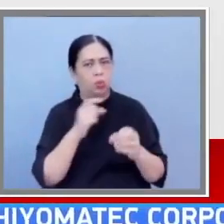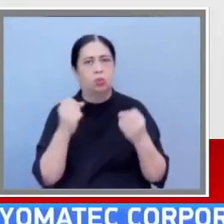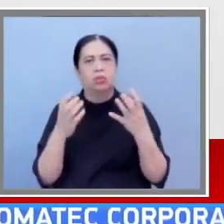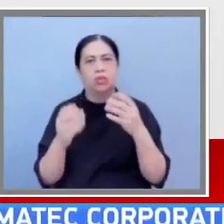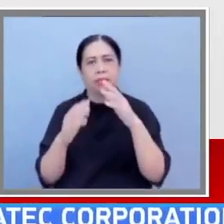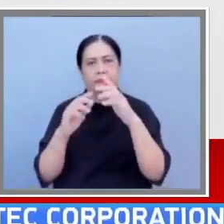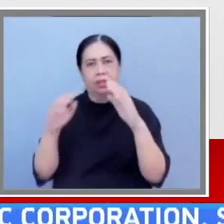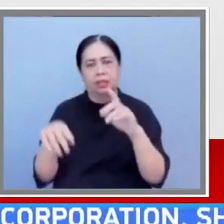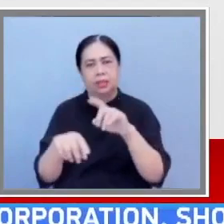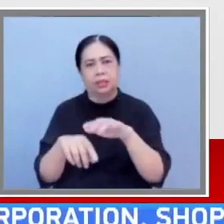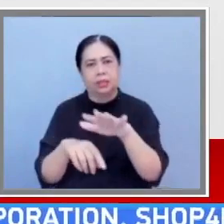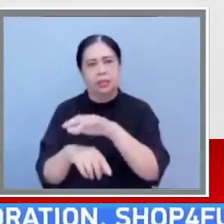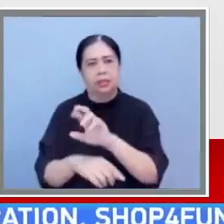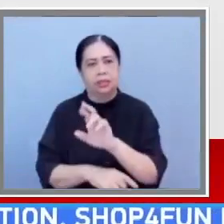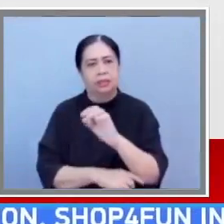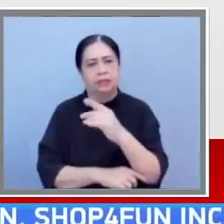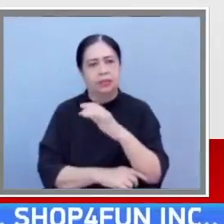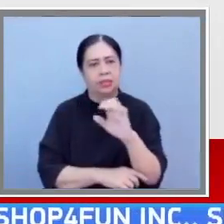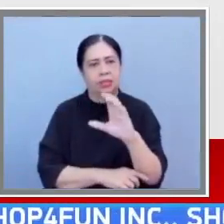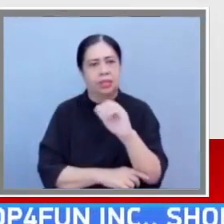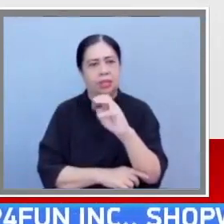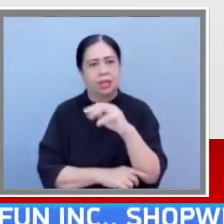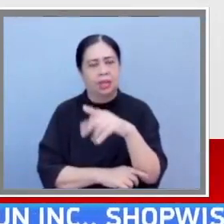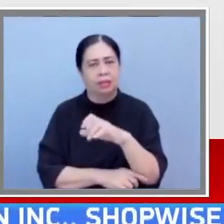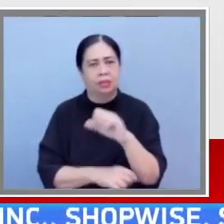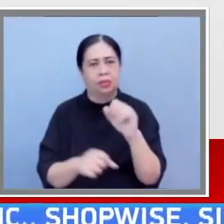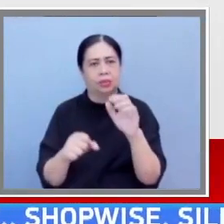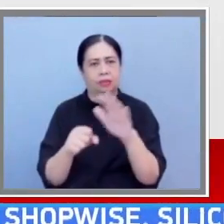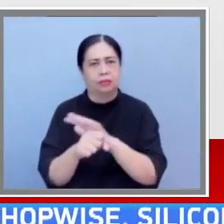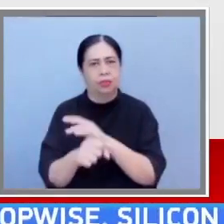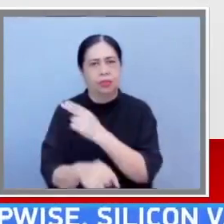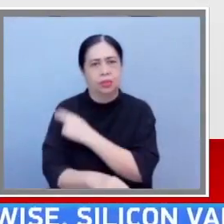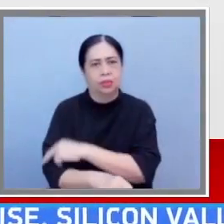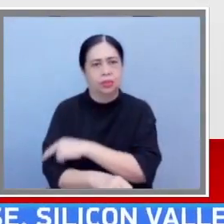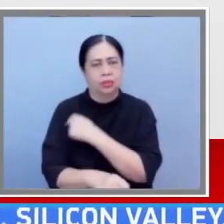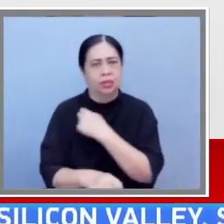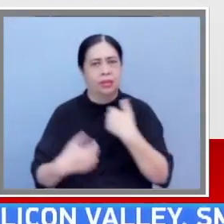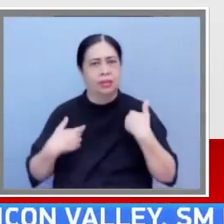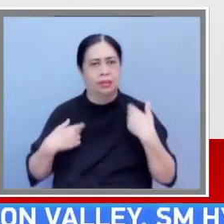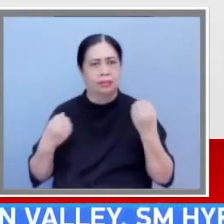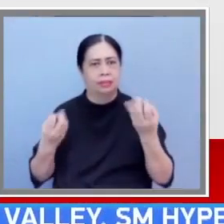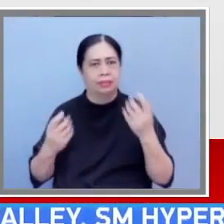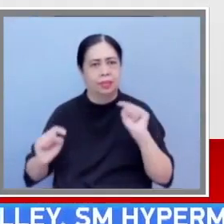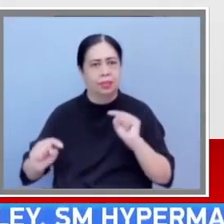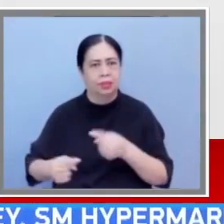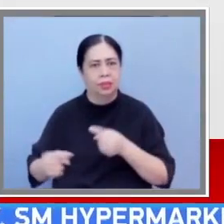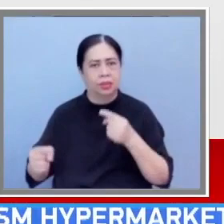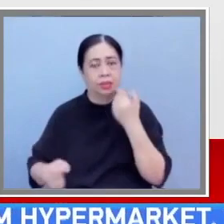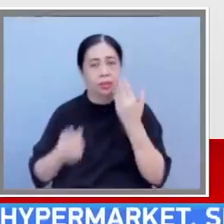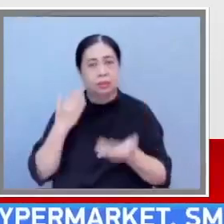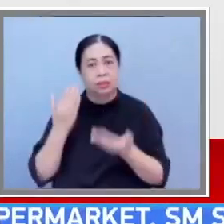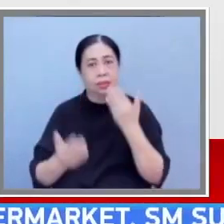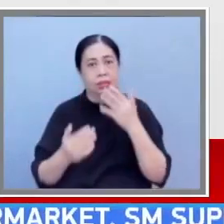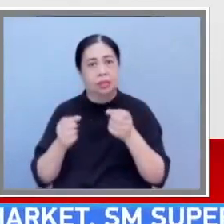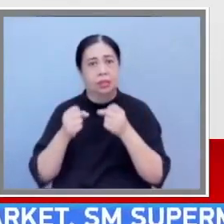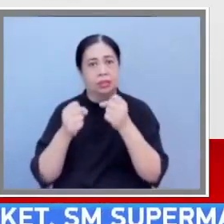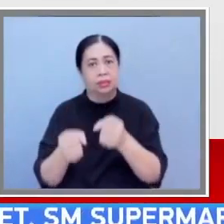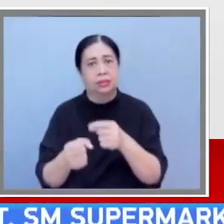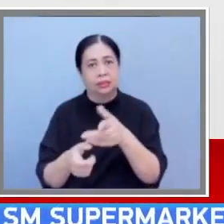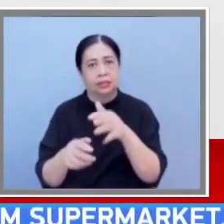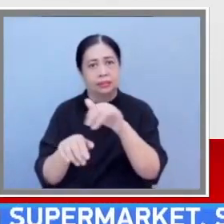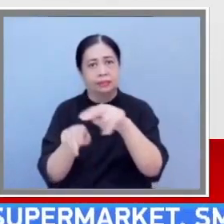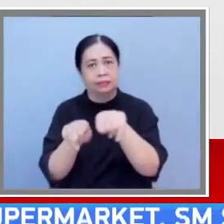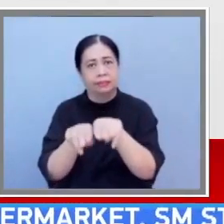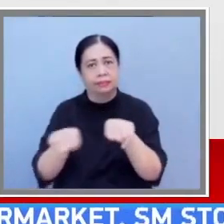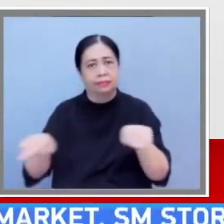Jabalia refugee camp, kaya napuno ang kalapit na ospital ng mga sugatan. Ang mga nasawi naman sa kalsada na nakahilera ang mga